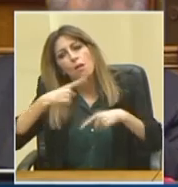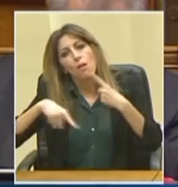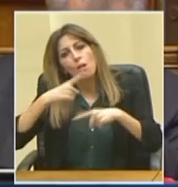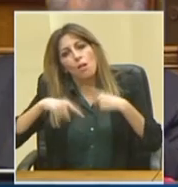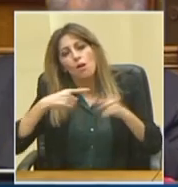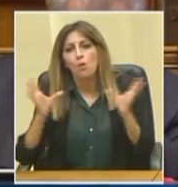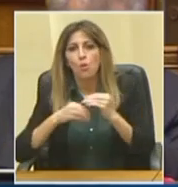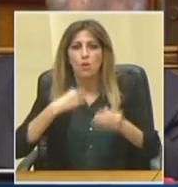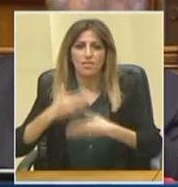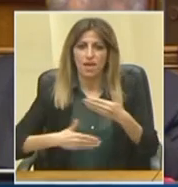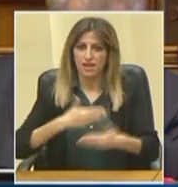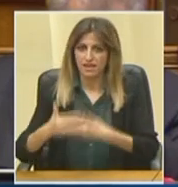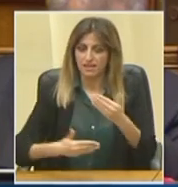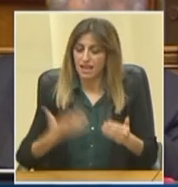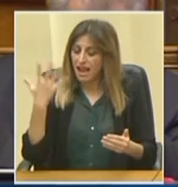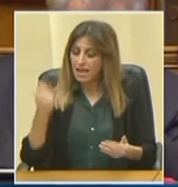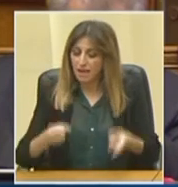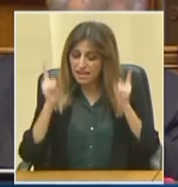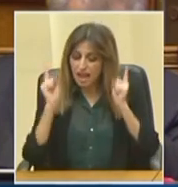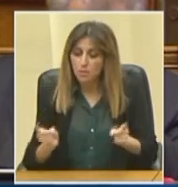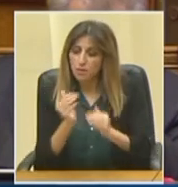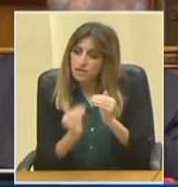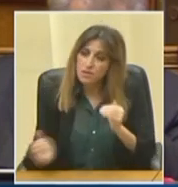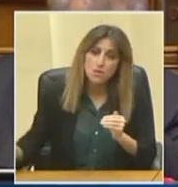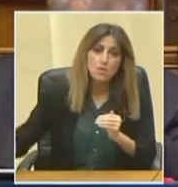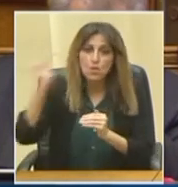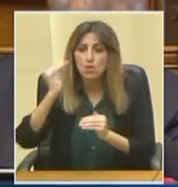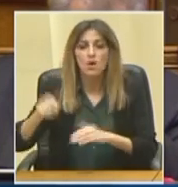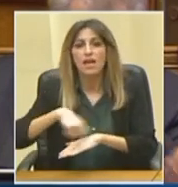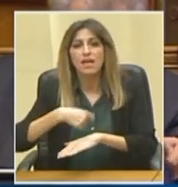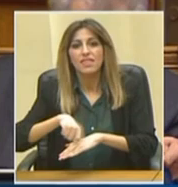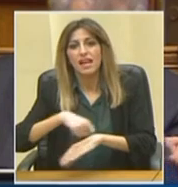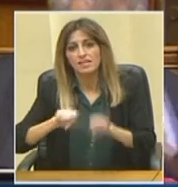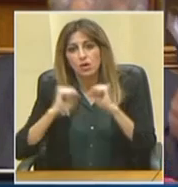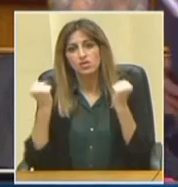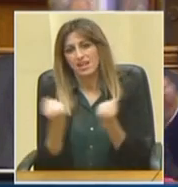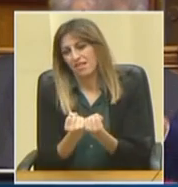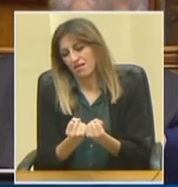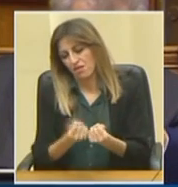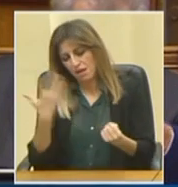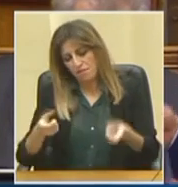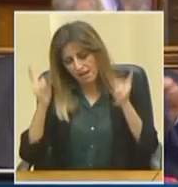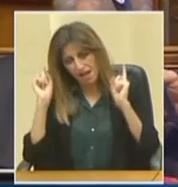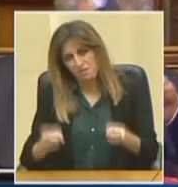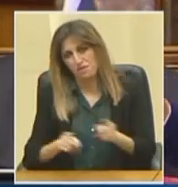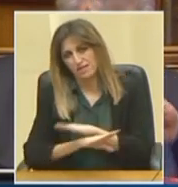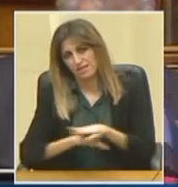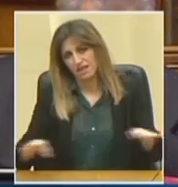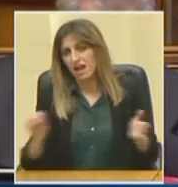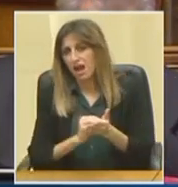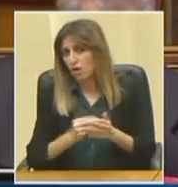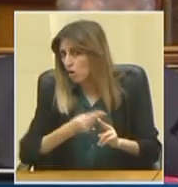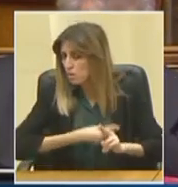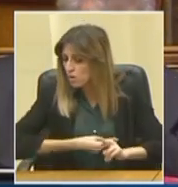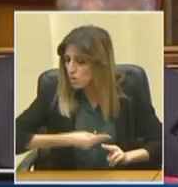υπάρχουν αποφάσεις του Ανώτατου Ειδικού Δικαστηρίου και κυρίως όταν συνταγματολόγοι εξέχοντες,